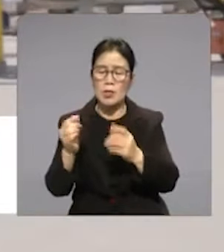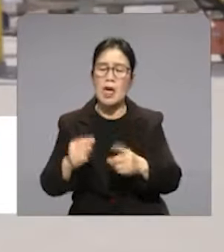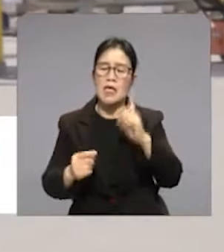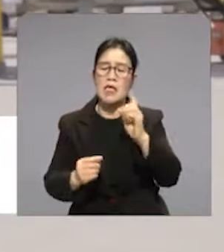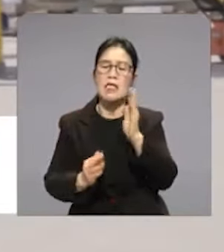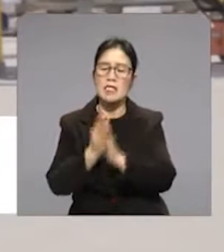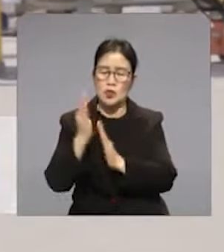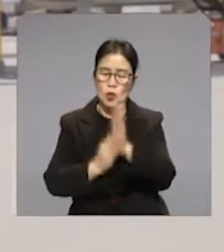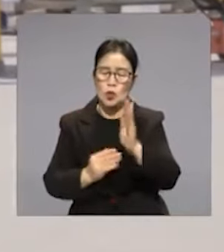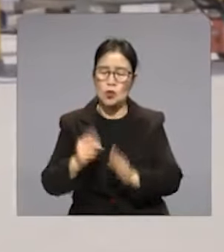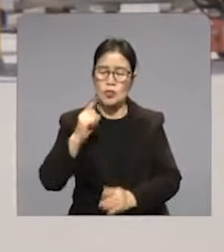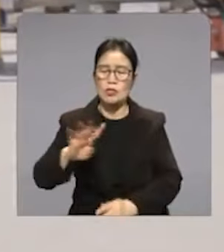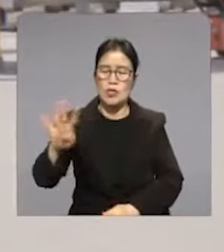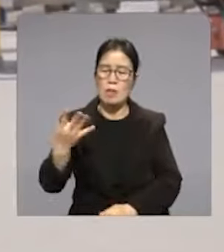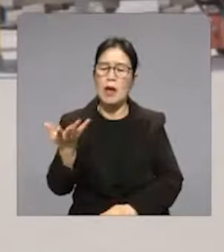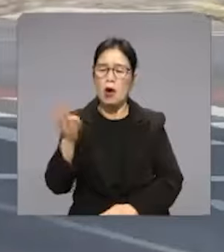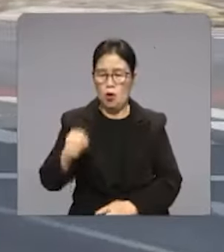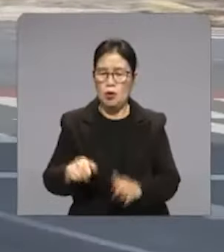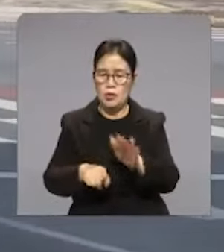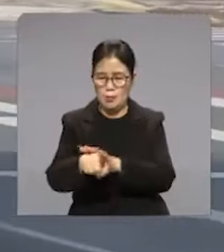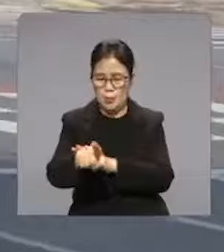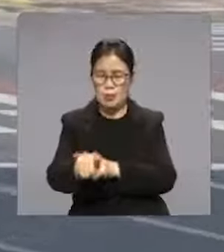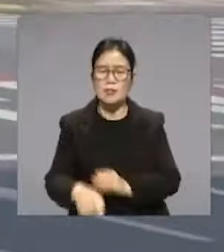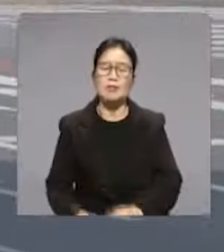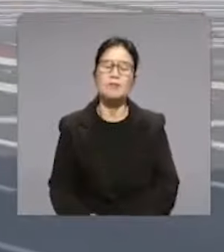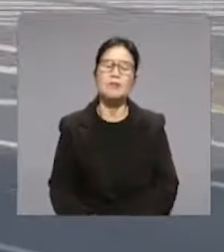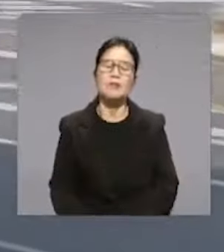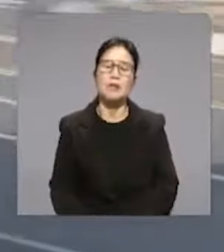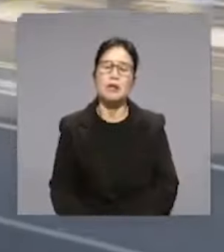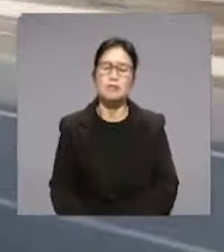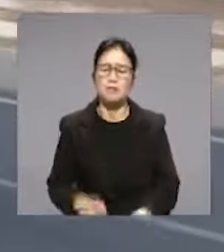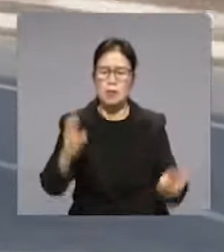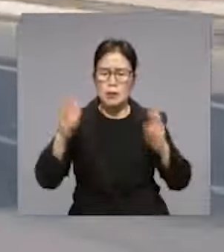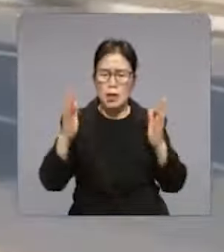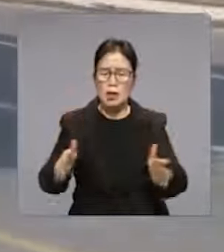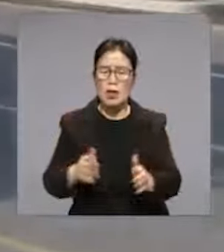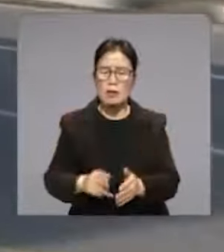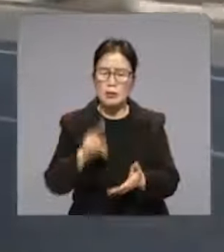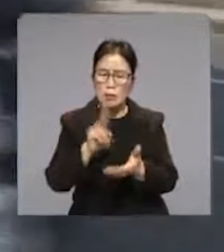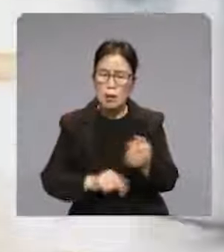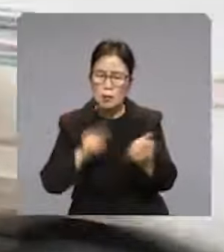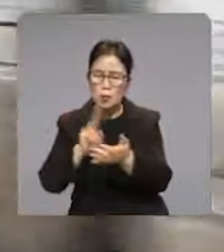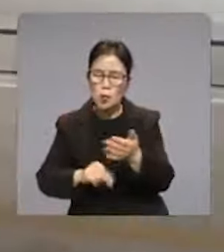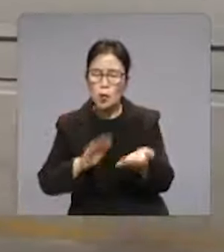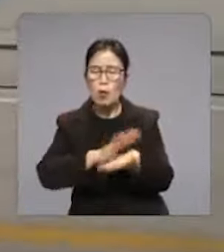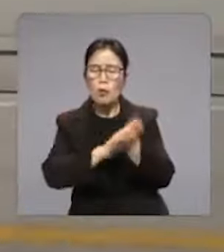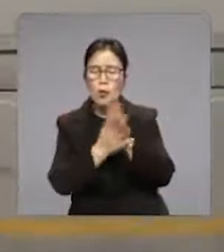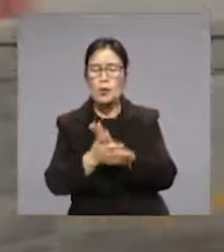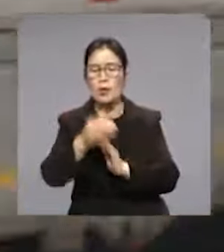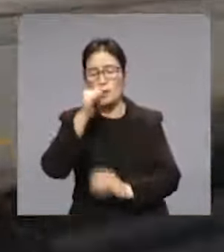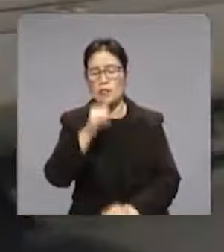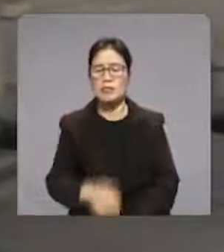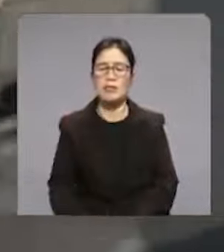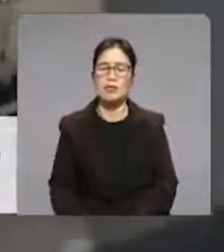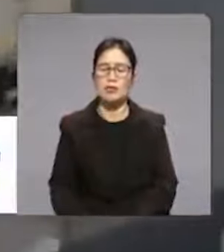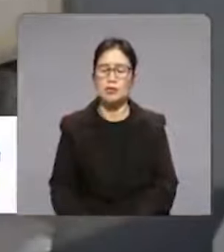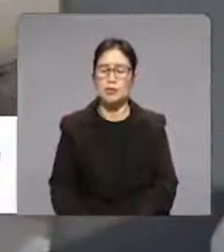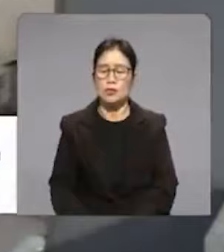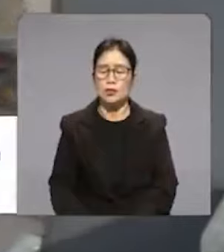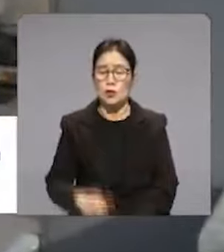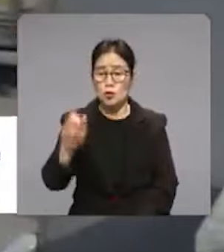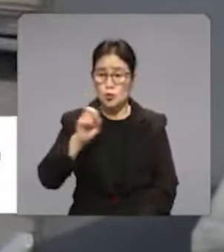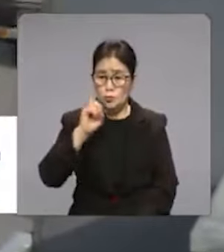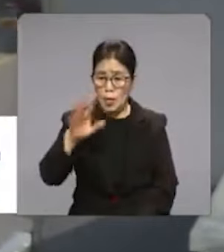1조 1,400억 원 앞질렀습니다. 업체 간 판도에도 변화가 생겼습니다. 쿠팡은